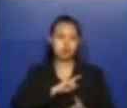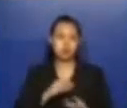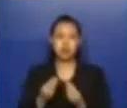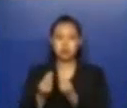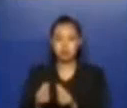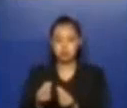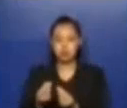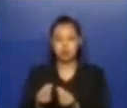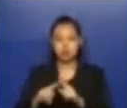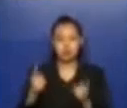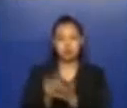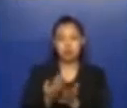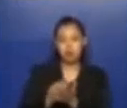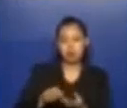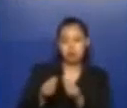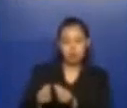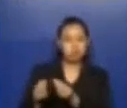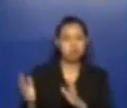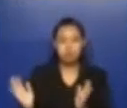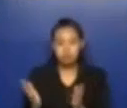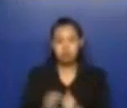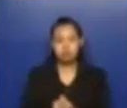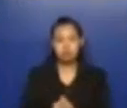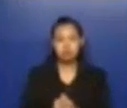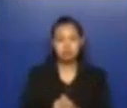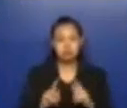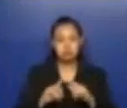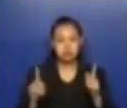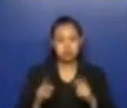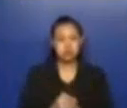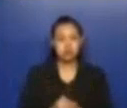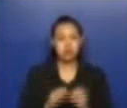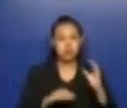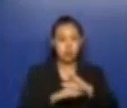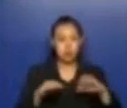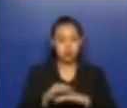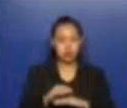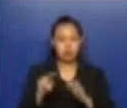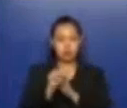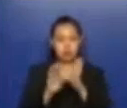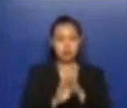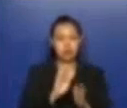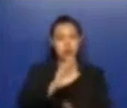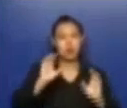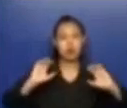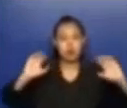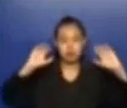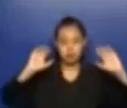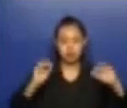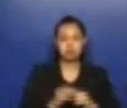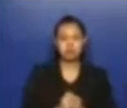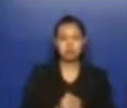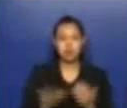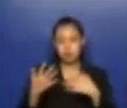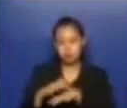บประมาณแถมยังลับลวงพรางครับเอาโครงการที่เป็นนโยบายของรัฐบาลมาแฝงไ